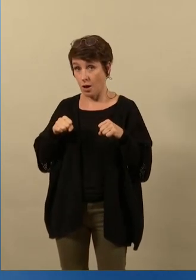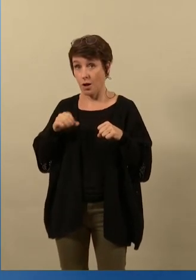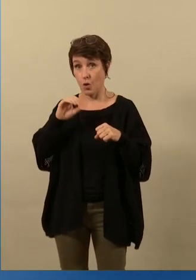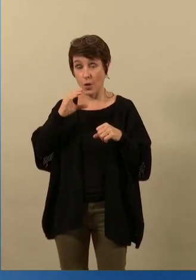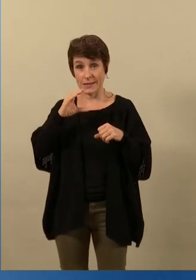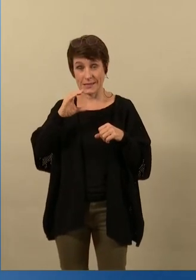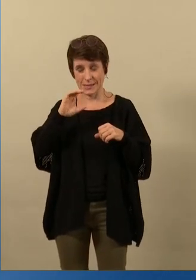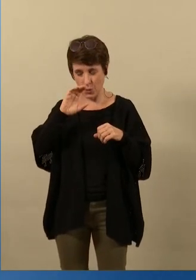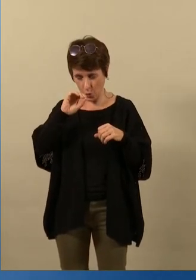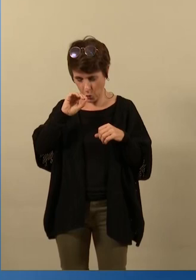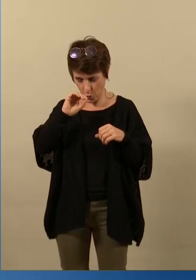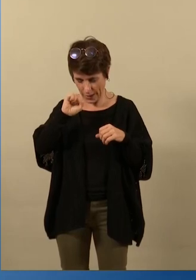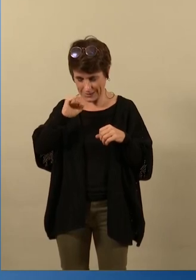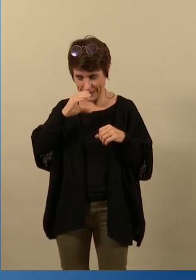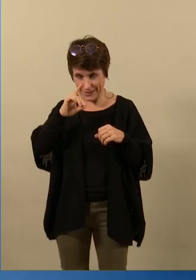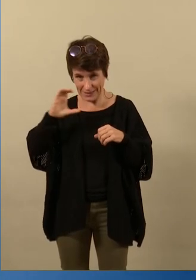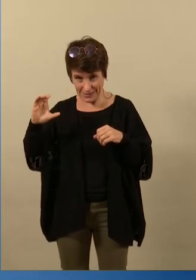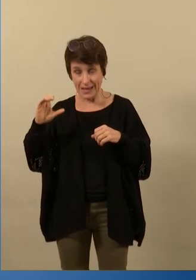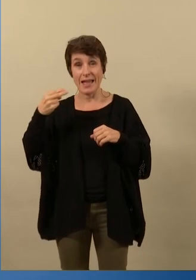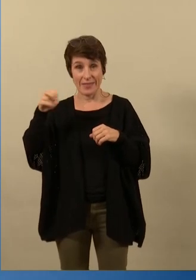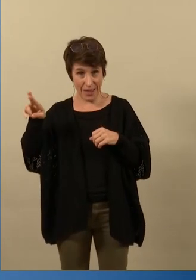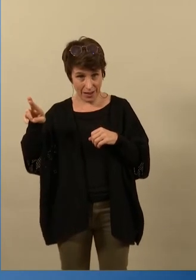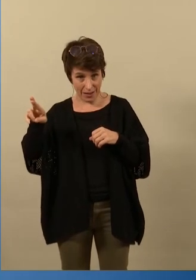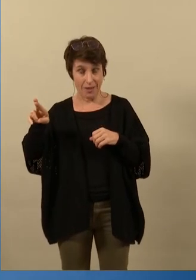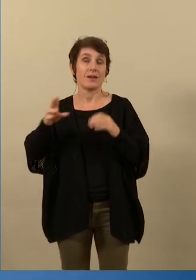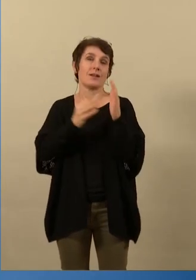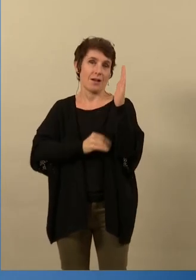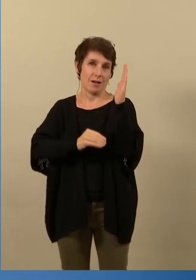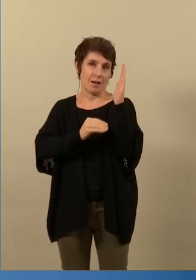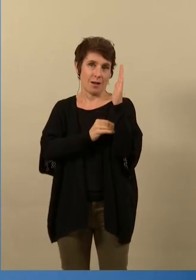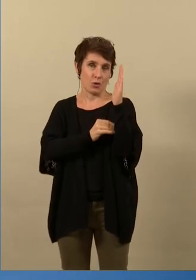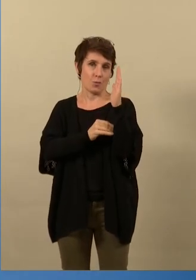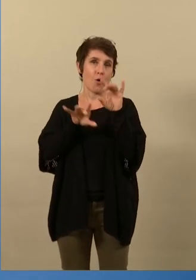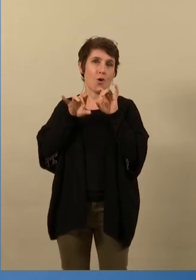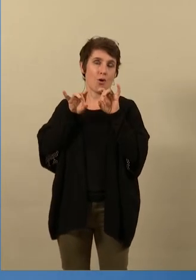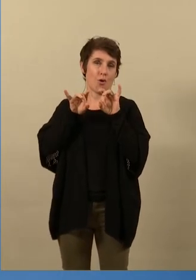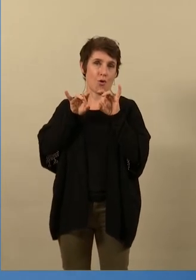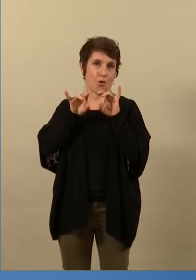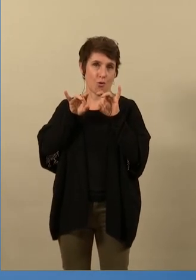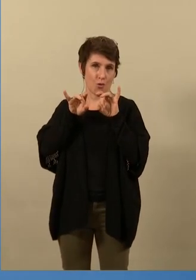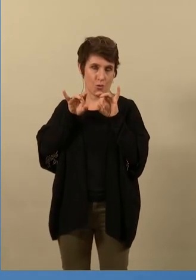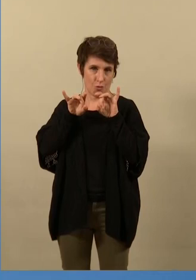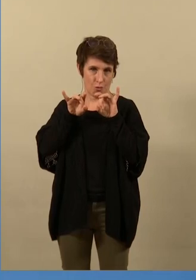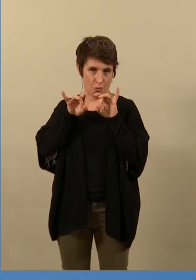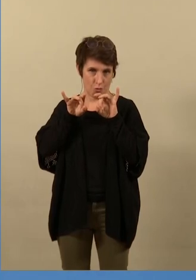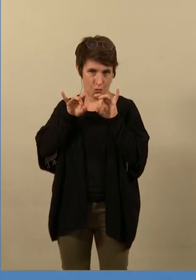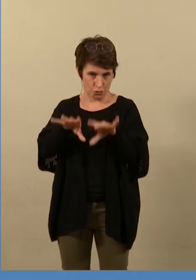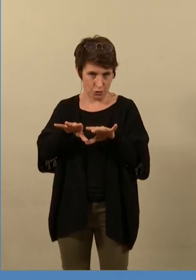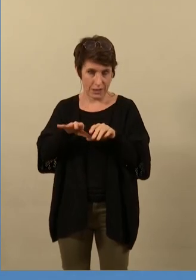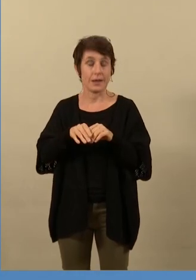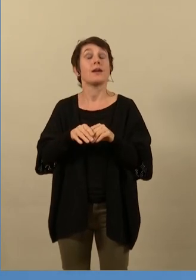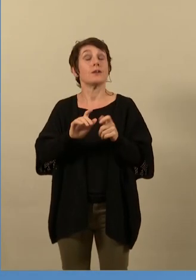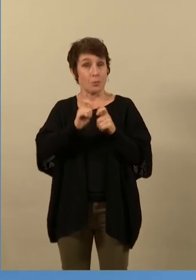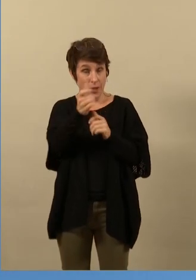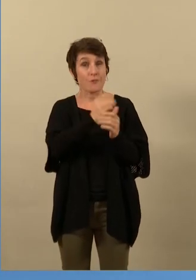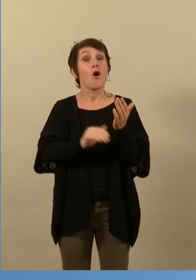osddc et euh NR euh et donc le vœu n'est pas amendé et donc je le mets au